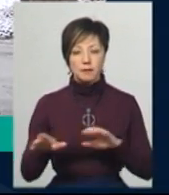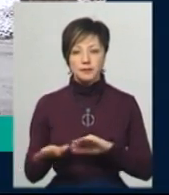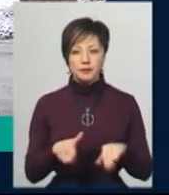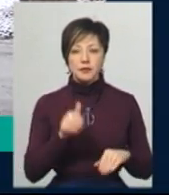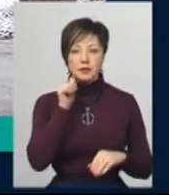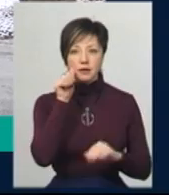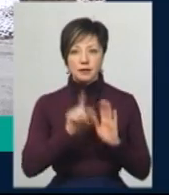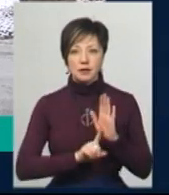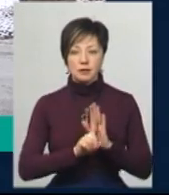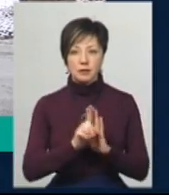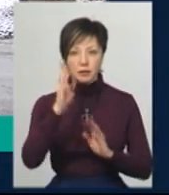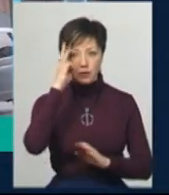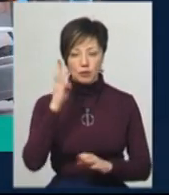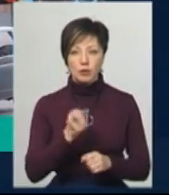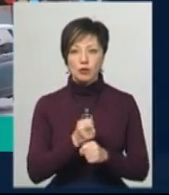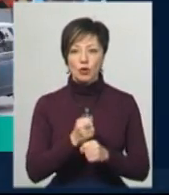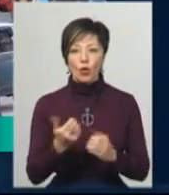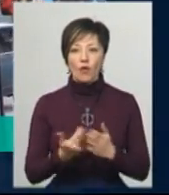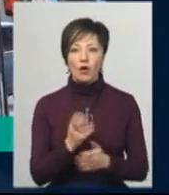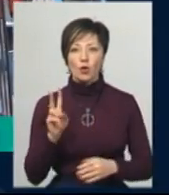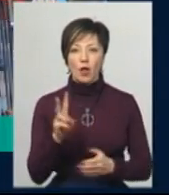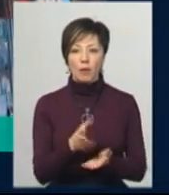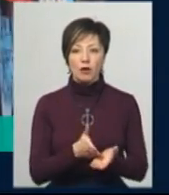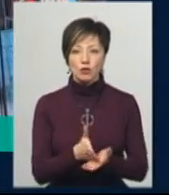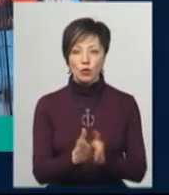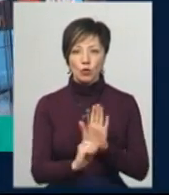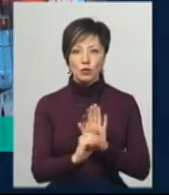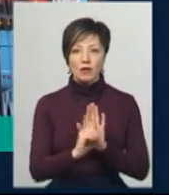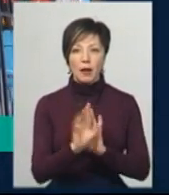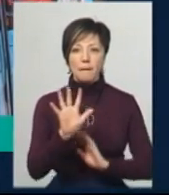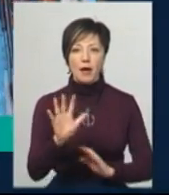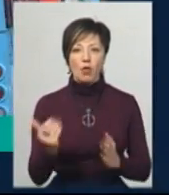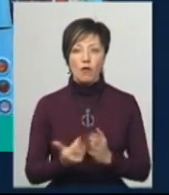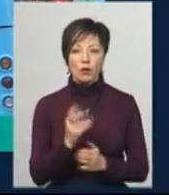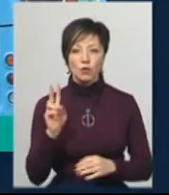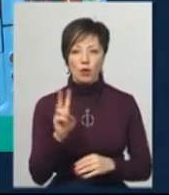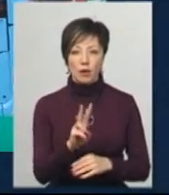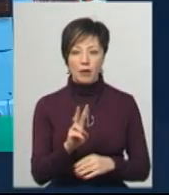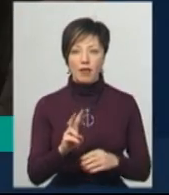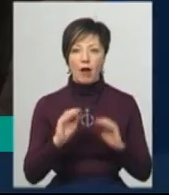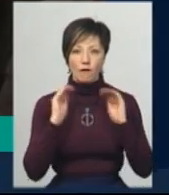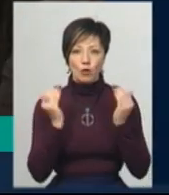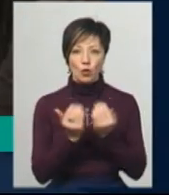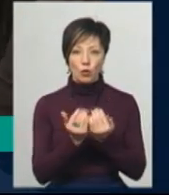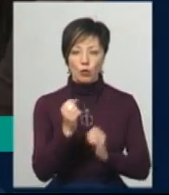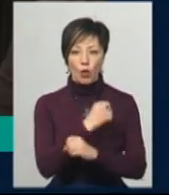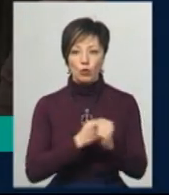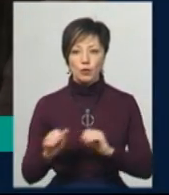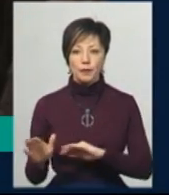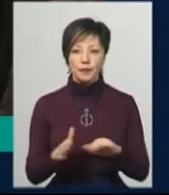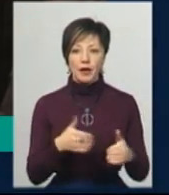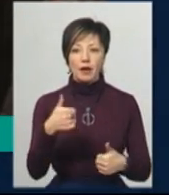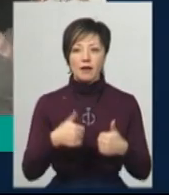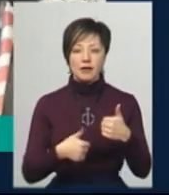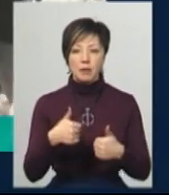Відзавтра у Хмельницькому розпочне діяти новий тролейбусний маршрут, на якому курсуватимуть 5 нових тролейбусів на автономному ходу. Квест-змагання,